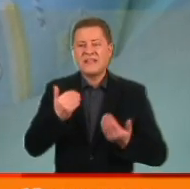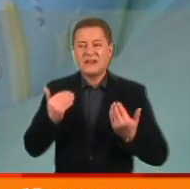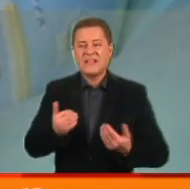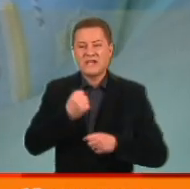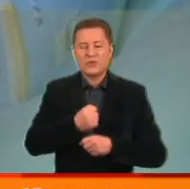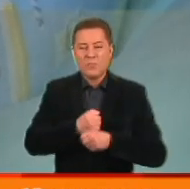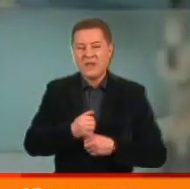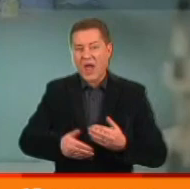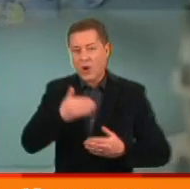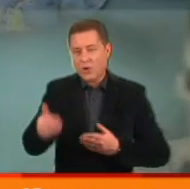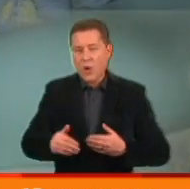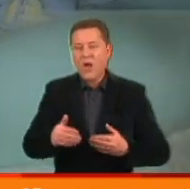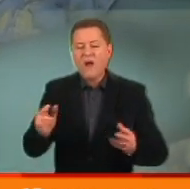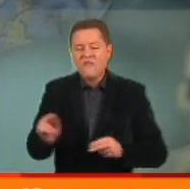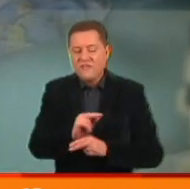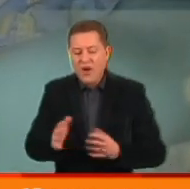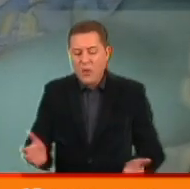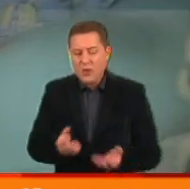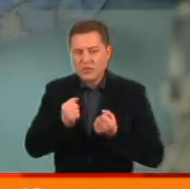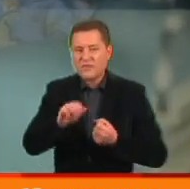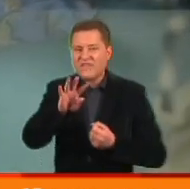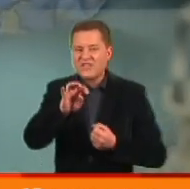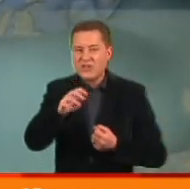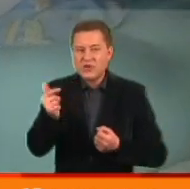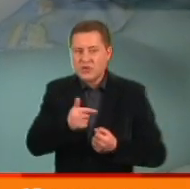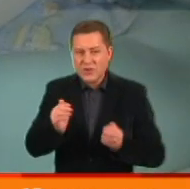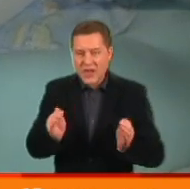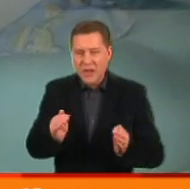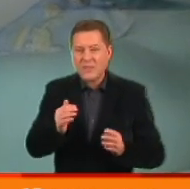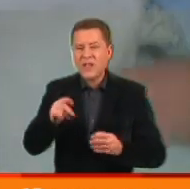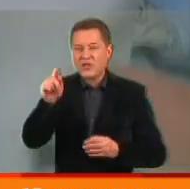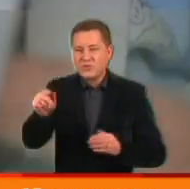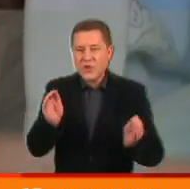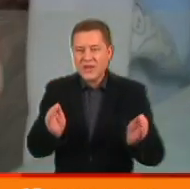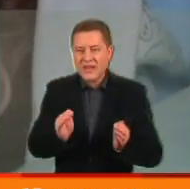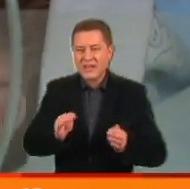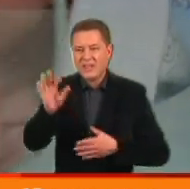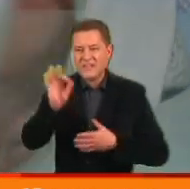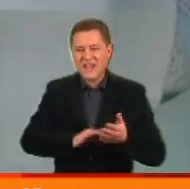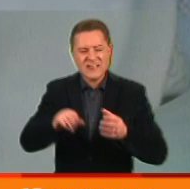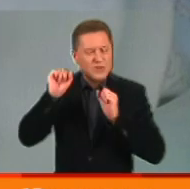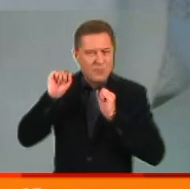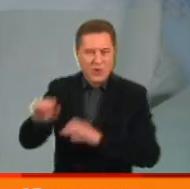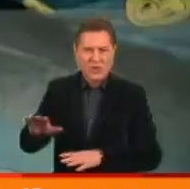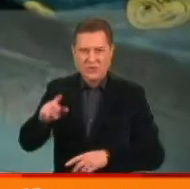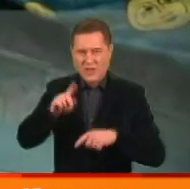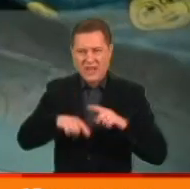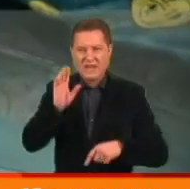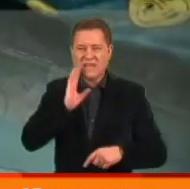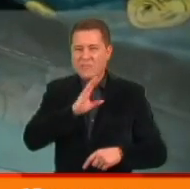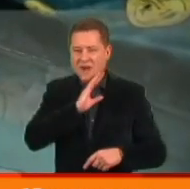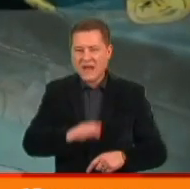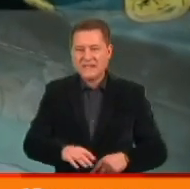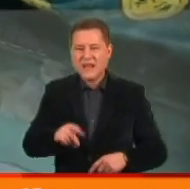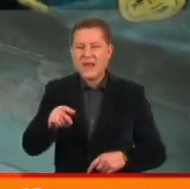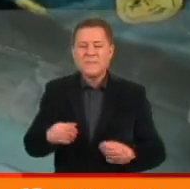уперед, і дітей виходжують від 400 грамів, цю крихітку відразу після народження покинула рідна мати. Дівчата, вони